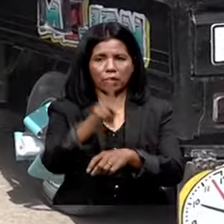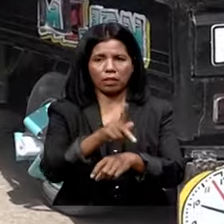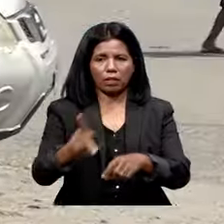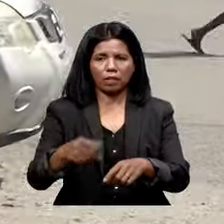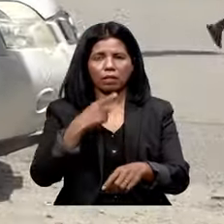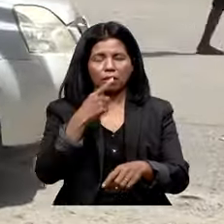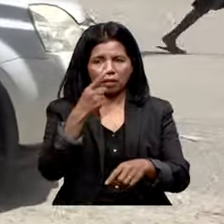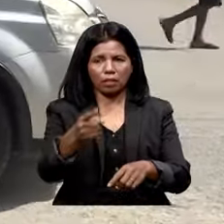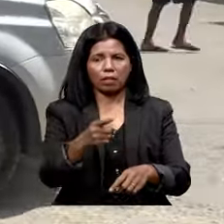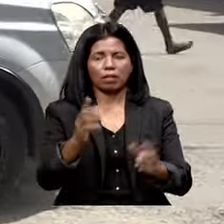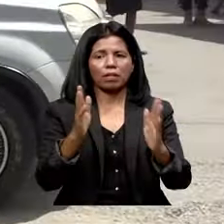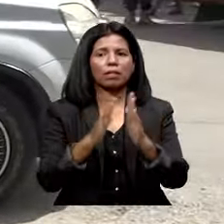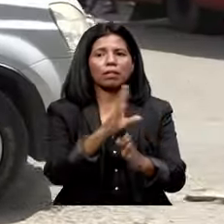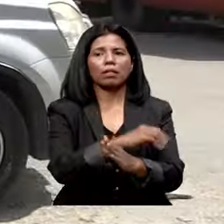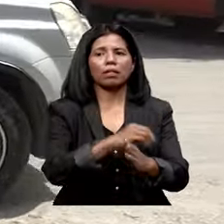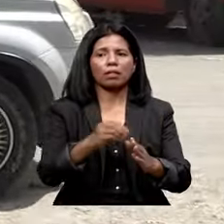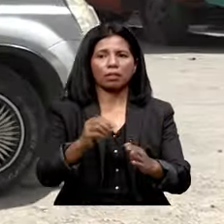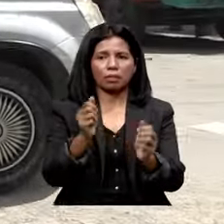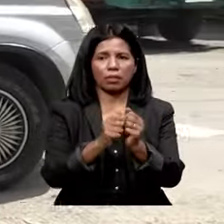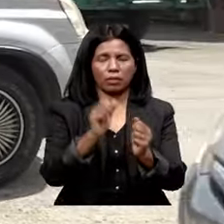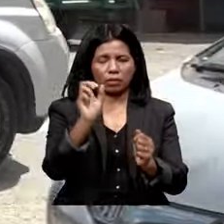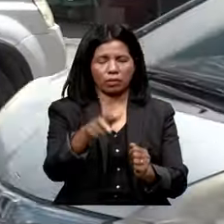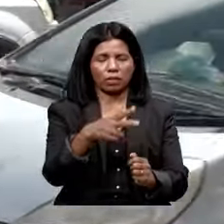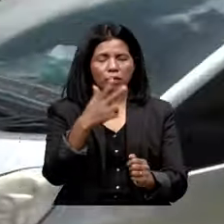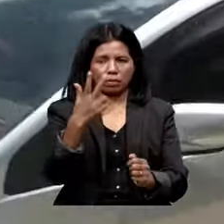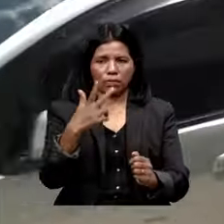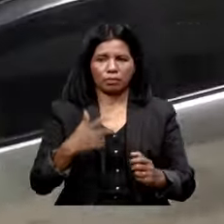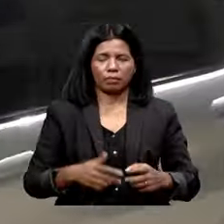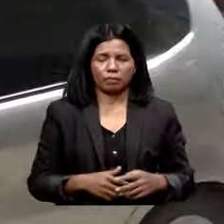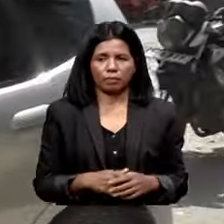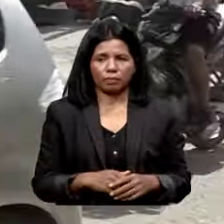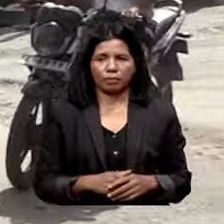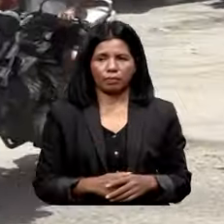biansira hau keda susi sekulu sanura sintolu. Mateus Romario, Marito da Costa, GMN.